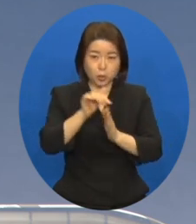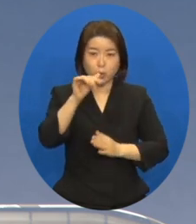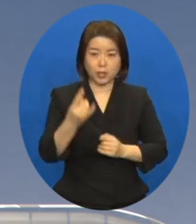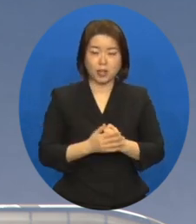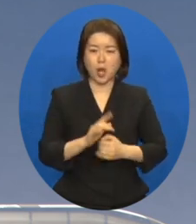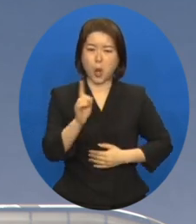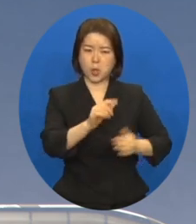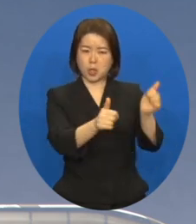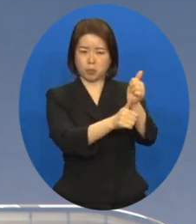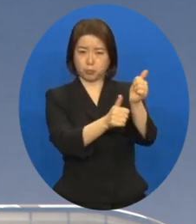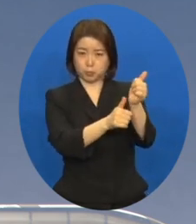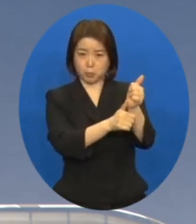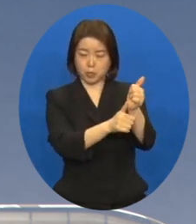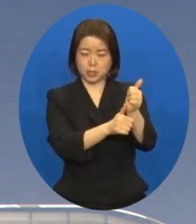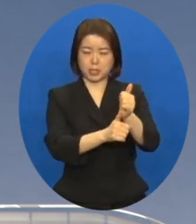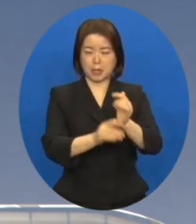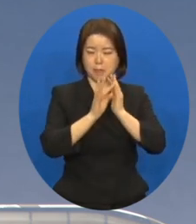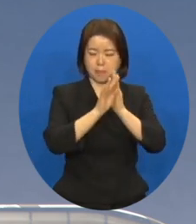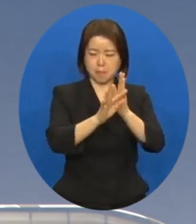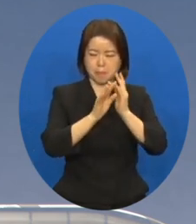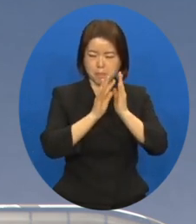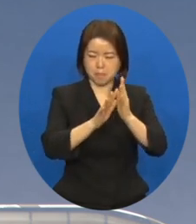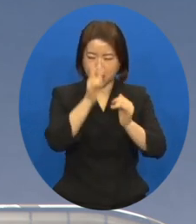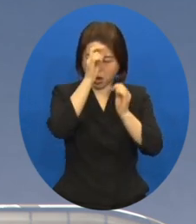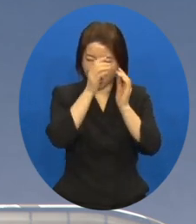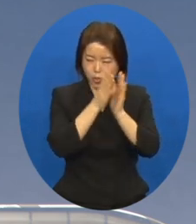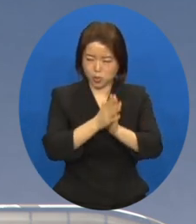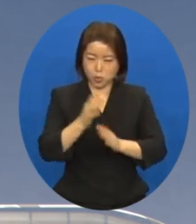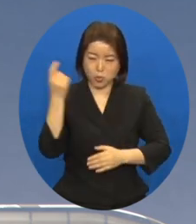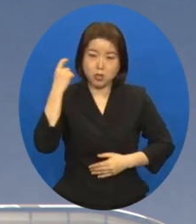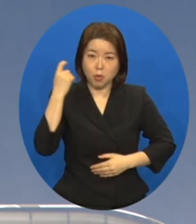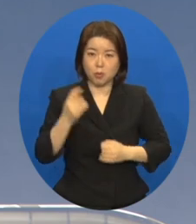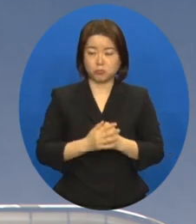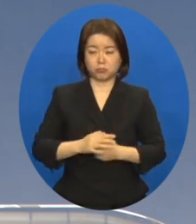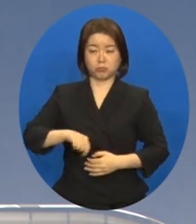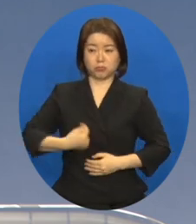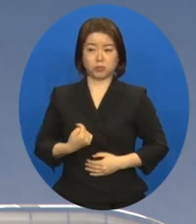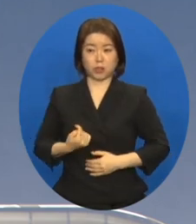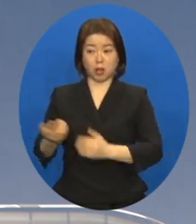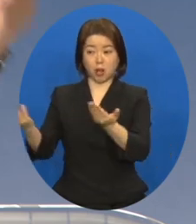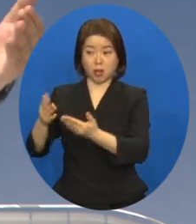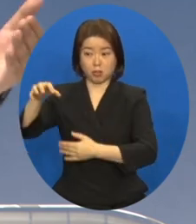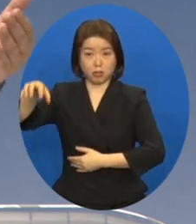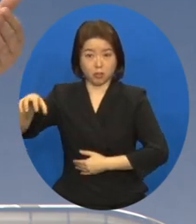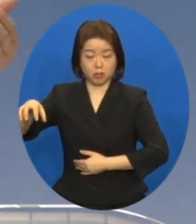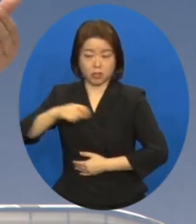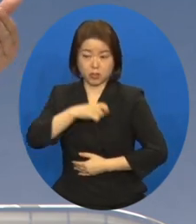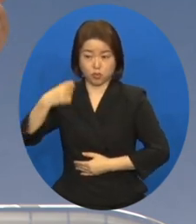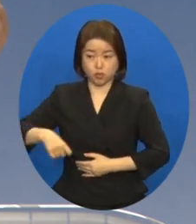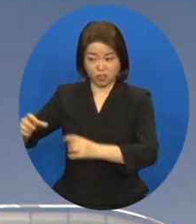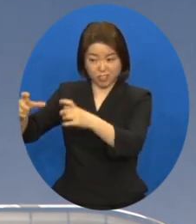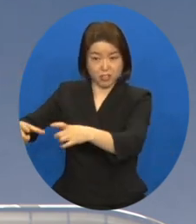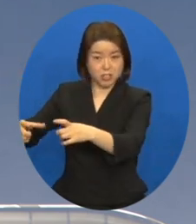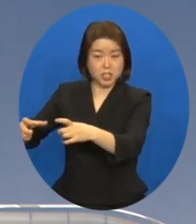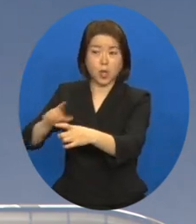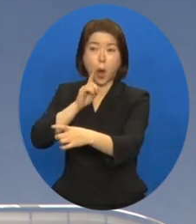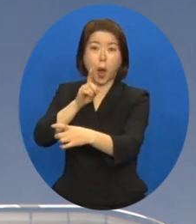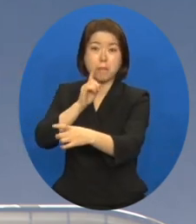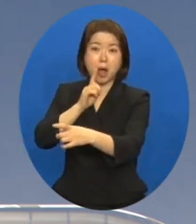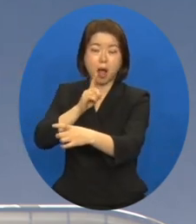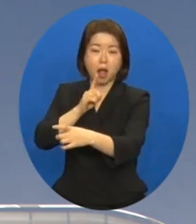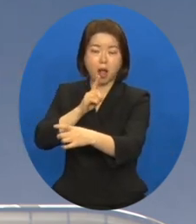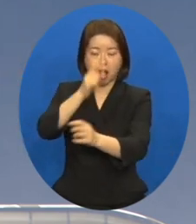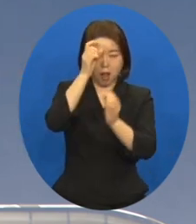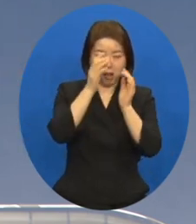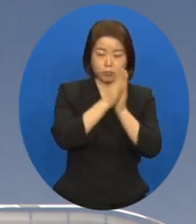부목사님이 방언으로 기도하는 걸 듣는데 자기가 사역했던 중국의 그 지역에 있는 언어로